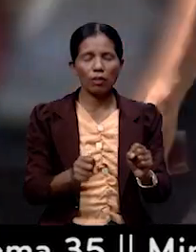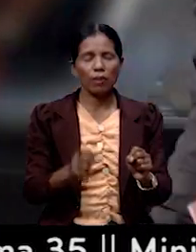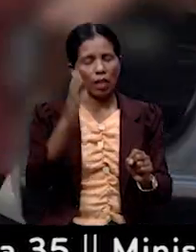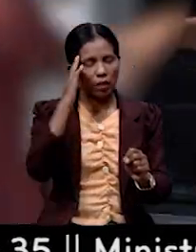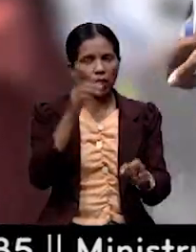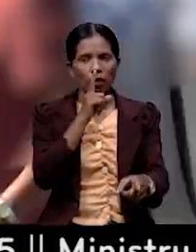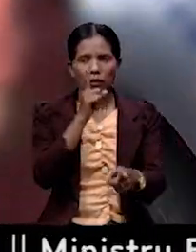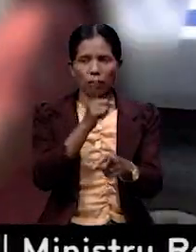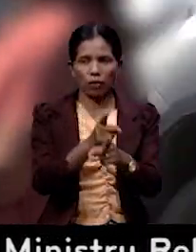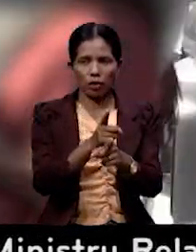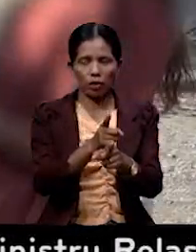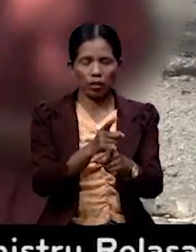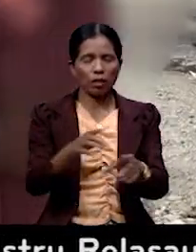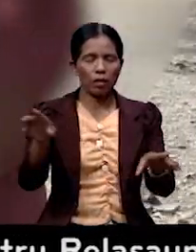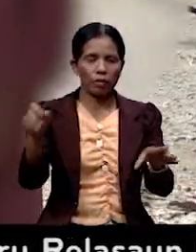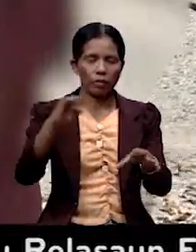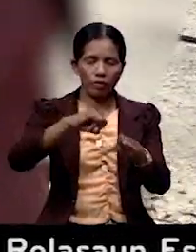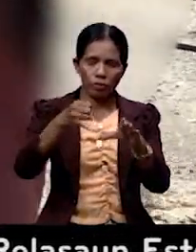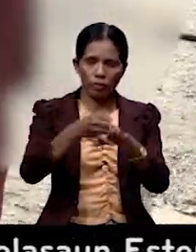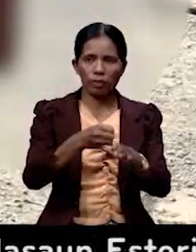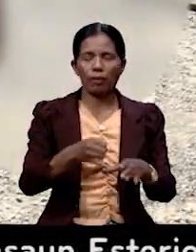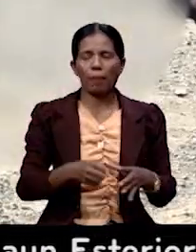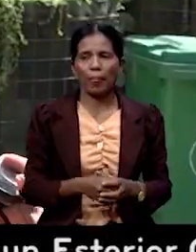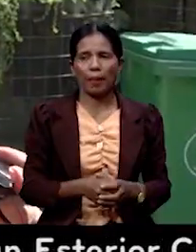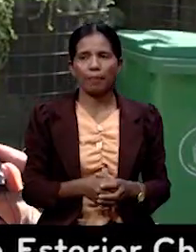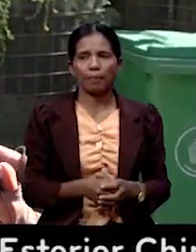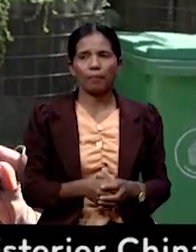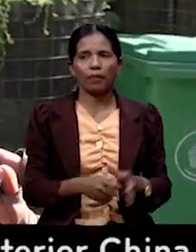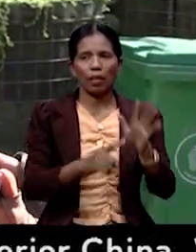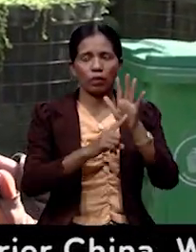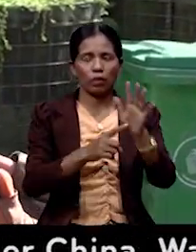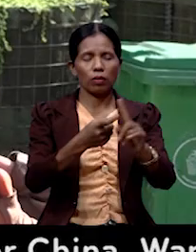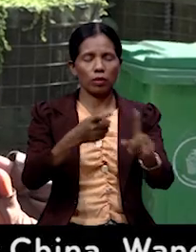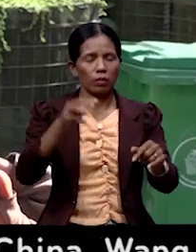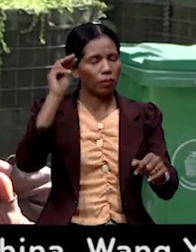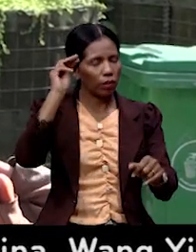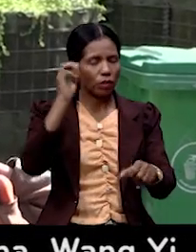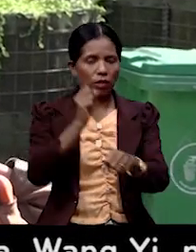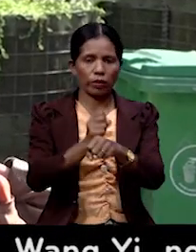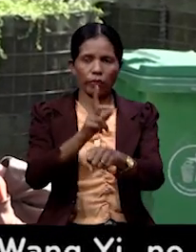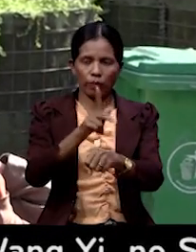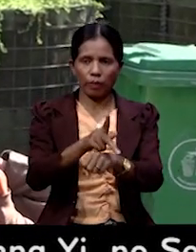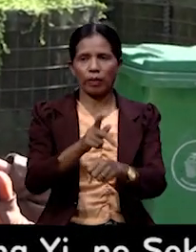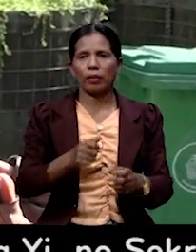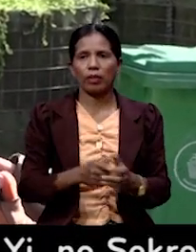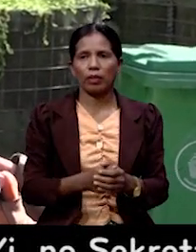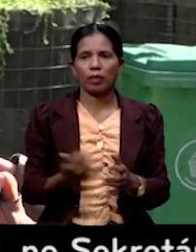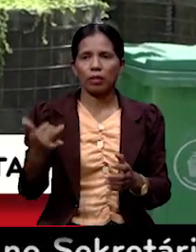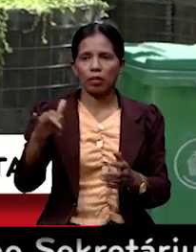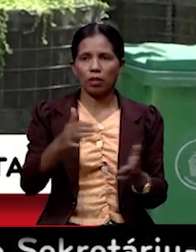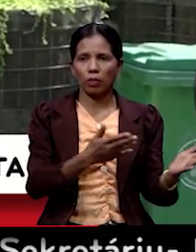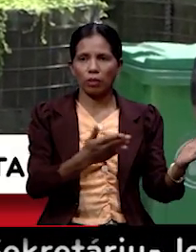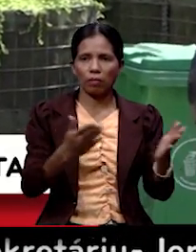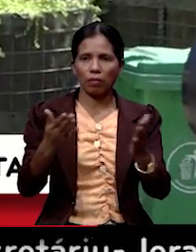lolos ninia involvimento. La kesa ne mai usi mister sepopenya. Sepopenya. Sira mai ane a kesa